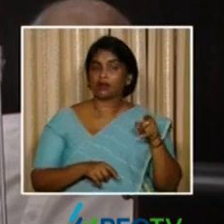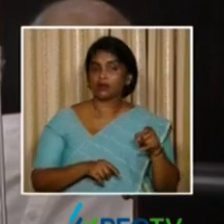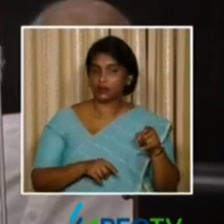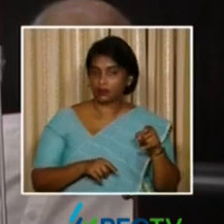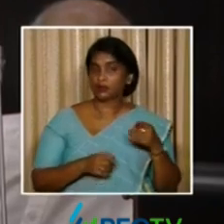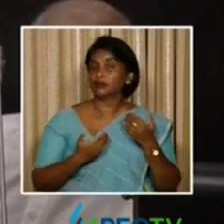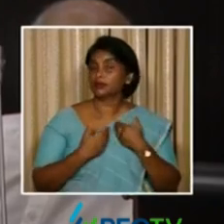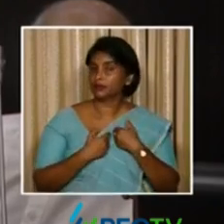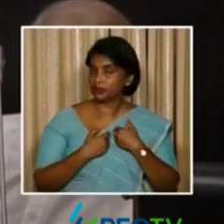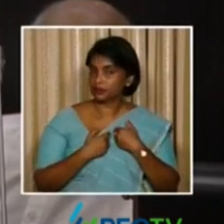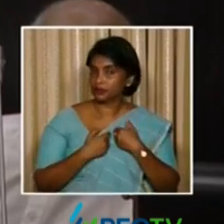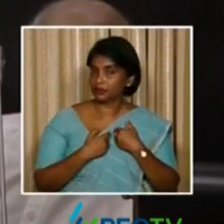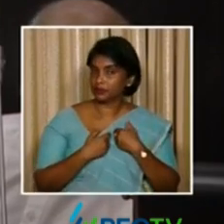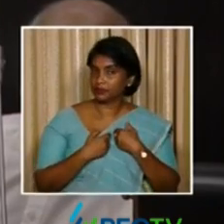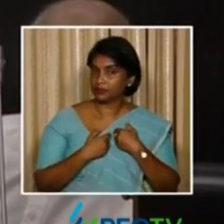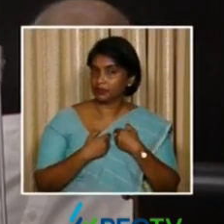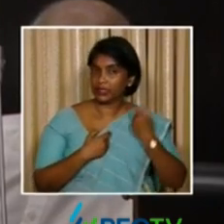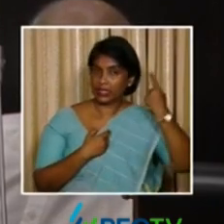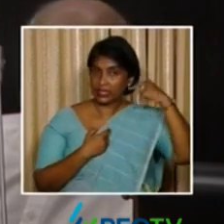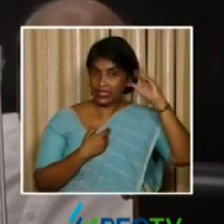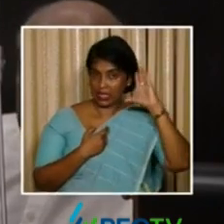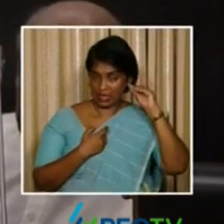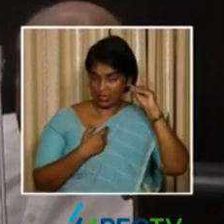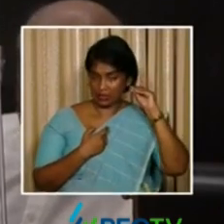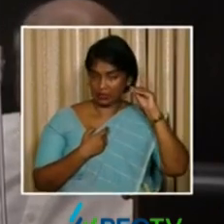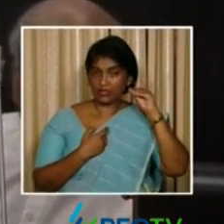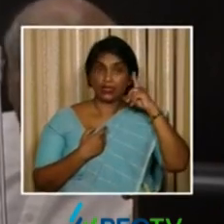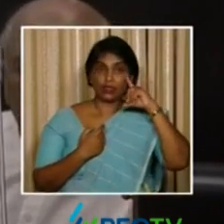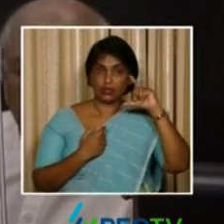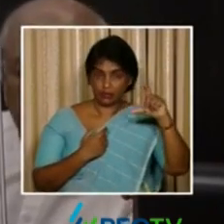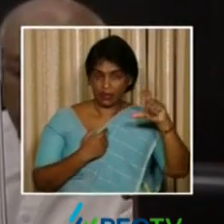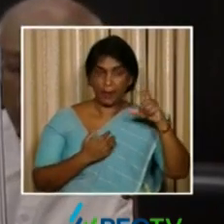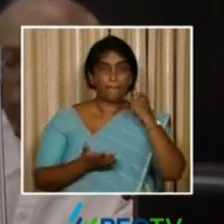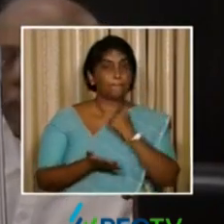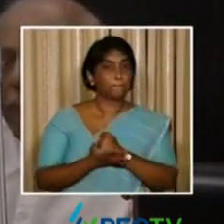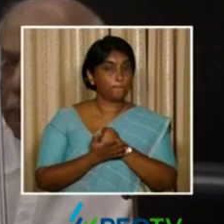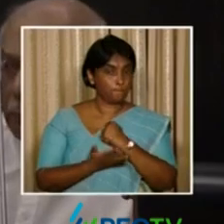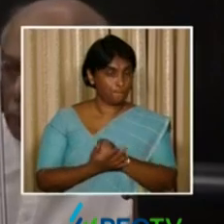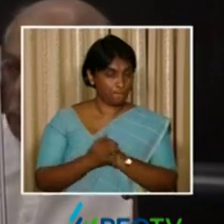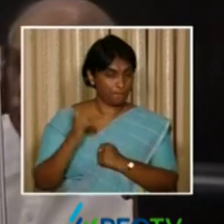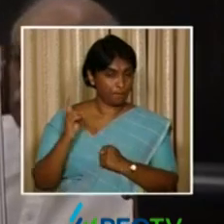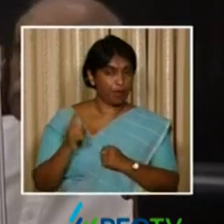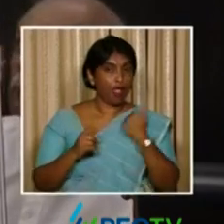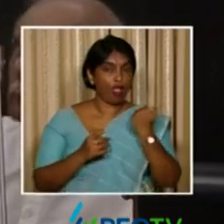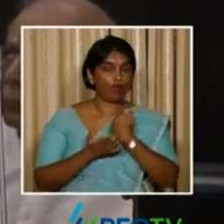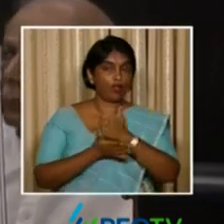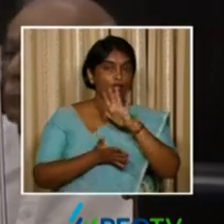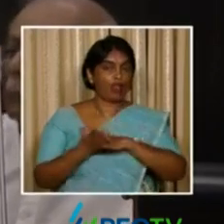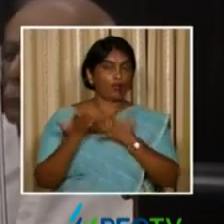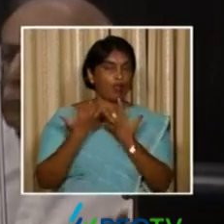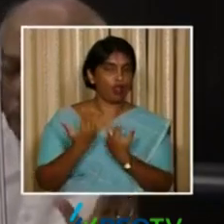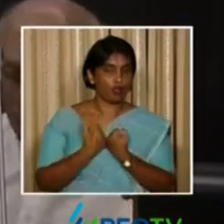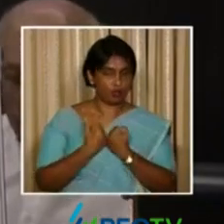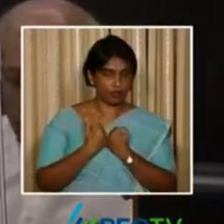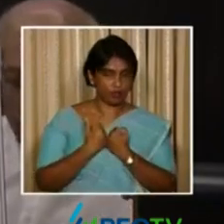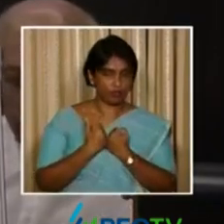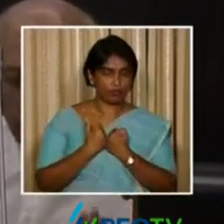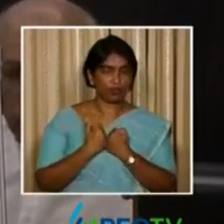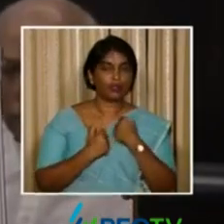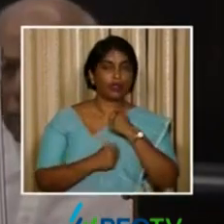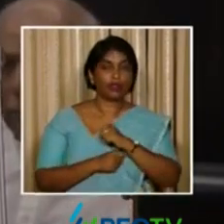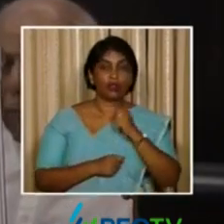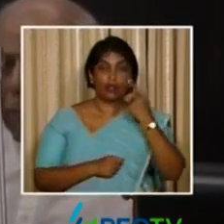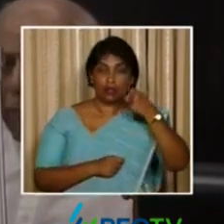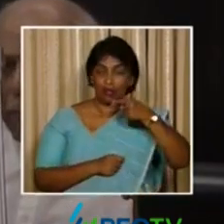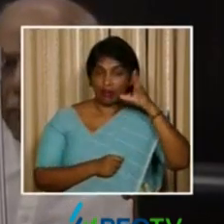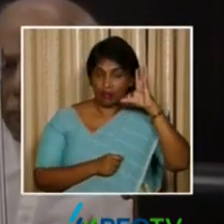ஏற்படும். 2029 வரை 6.7 பில்லியன் கடன் செலுத்த வேண்டியுள்ளது. எனவே இந்த ஒப்பந்தம் மிகவும்